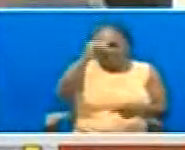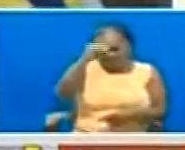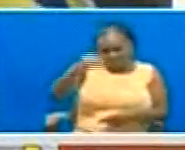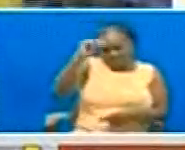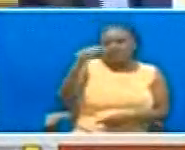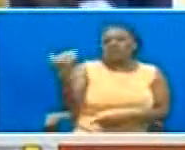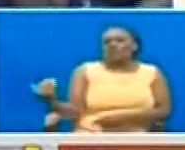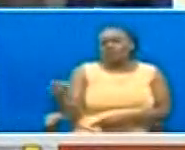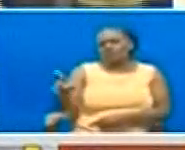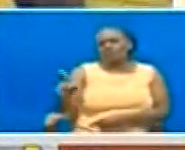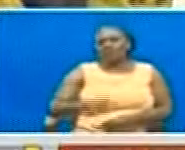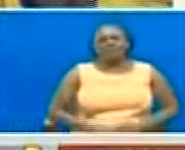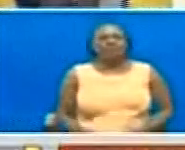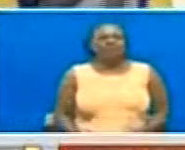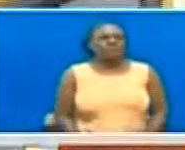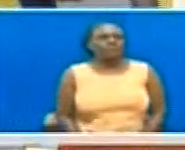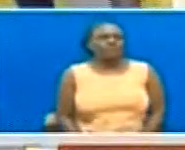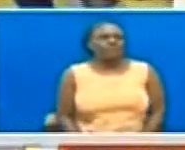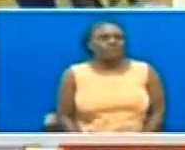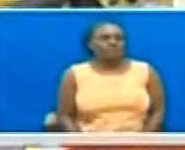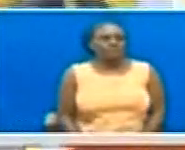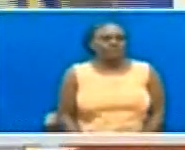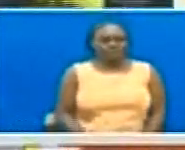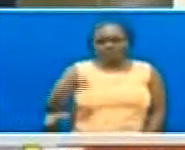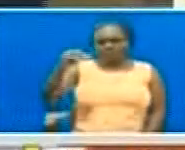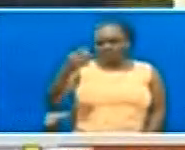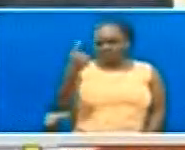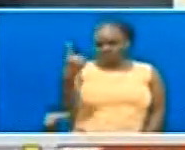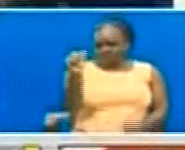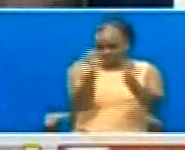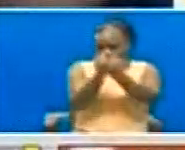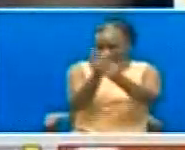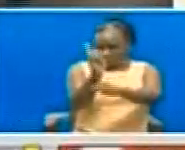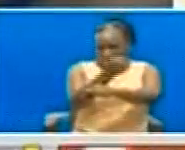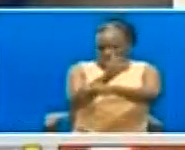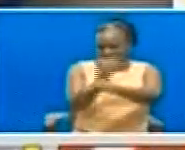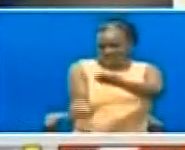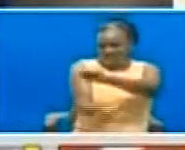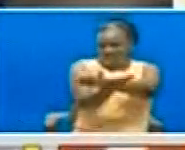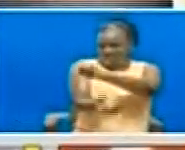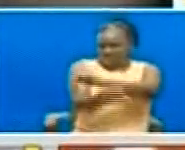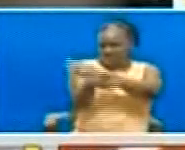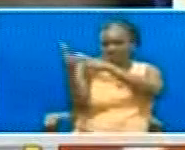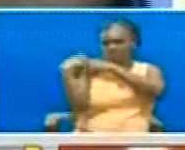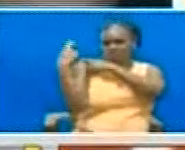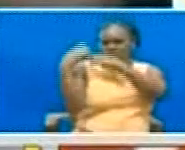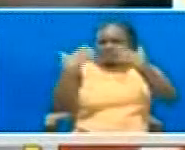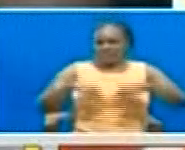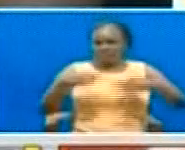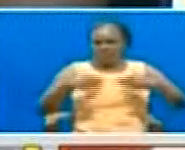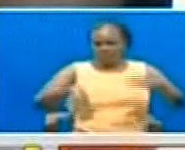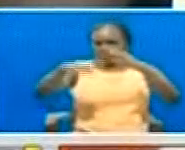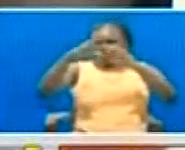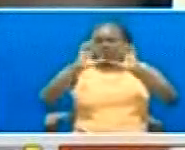student athletes. Yes. Thank you. You see, sekunde kama kumi tu, wasia wako kwa washikadau wa mchezo huu wa vikapu